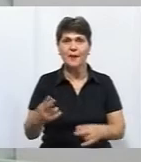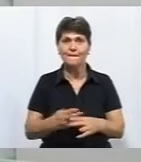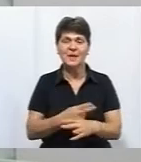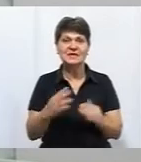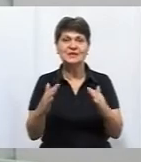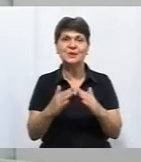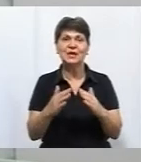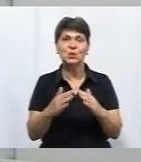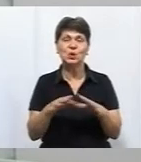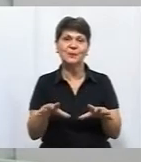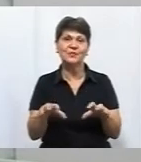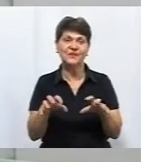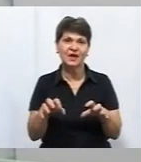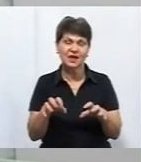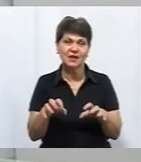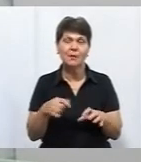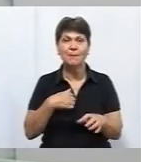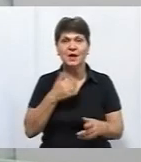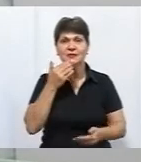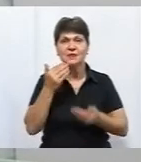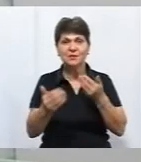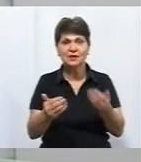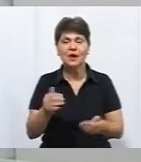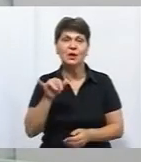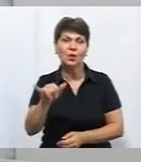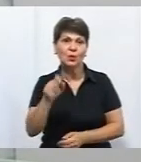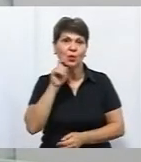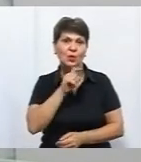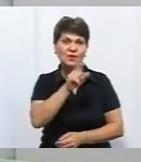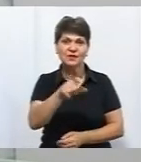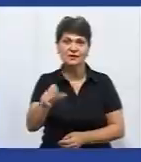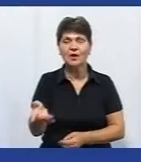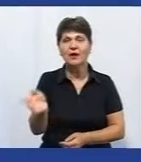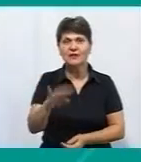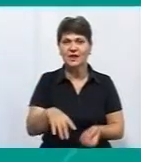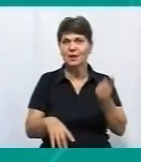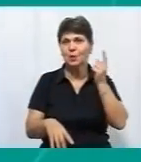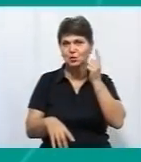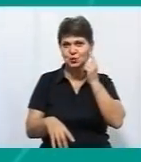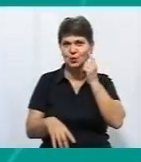соцмережі Facebook. Давайте послухаємо думки вінничан з цього приводу.